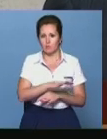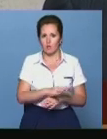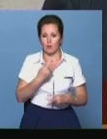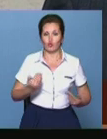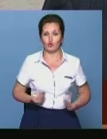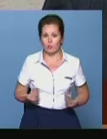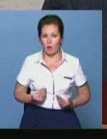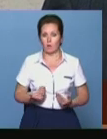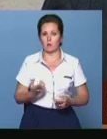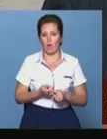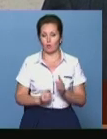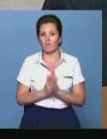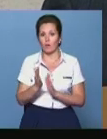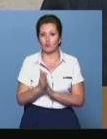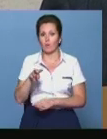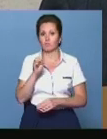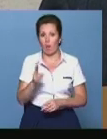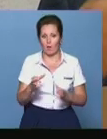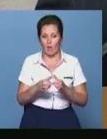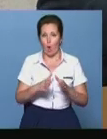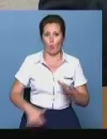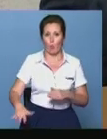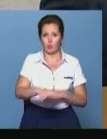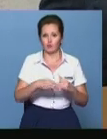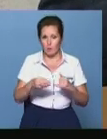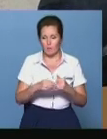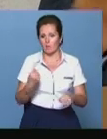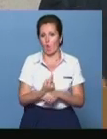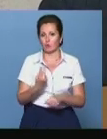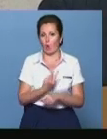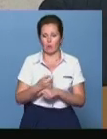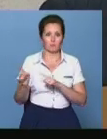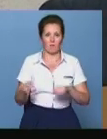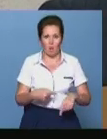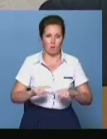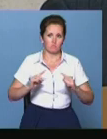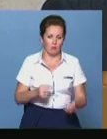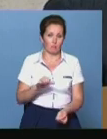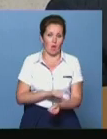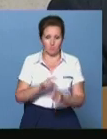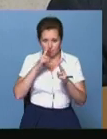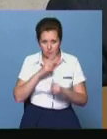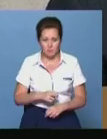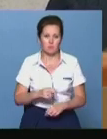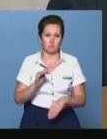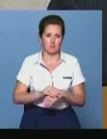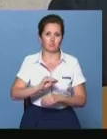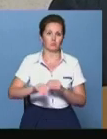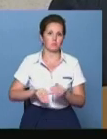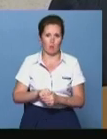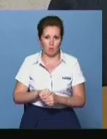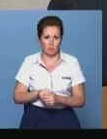которая стрелит стоп МАКа выращивала в этом участке. Неоднократно предупреждала участковым стоять протоколы, тем не менее, с упрямством